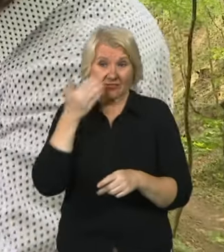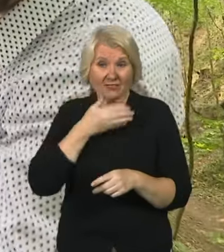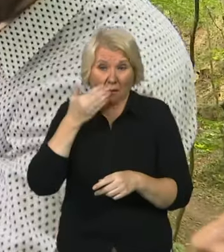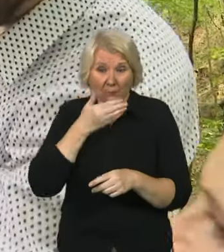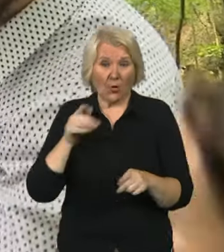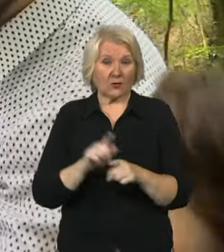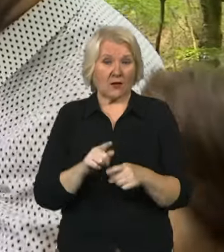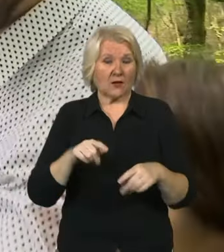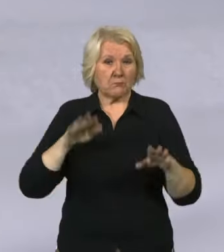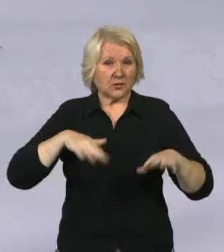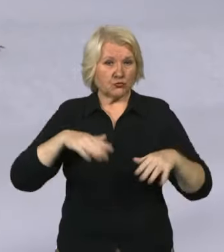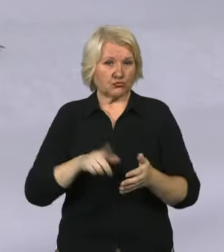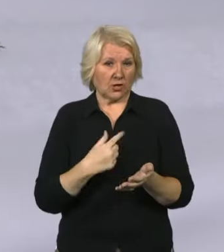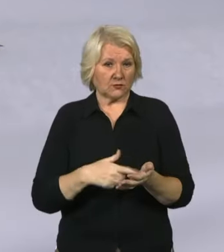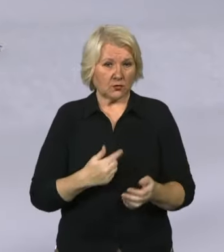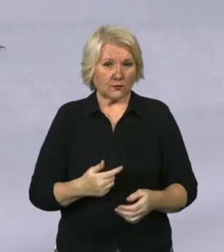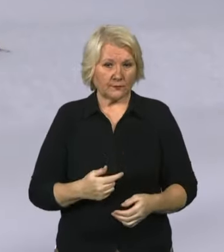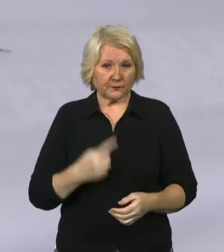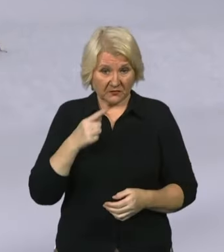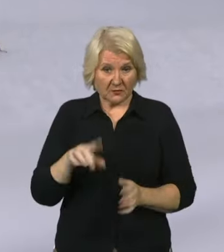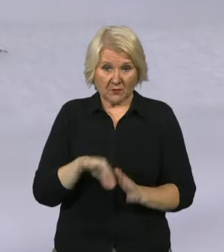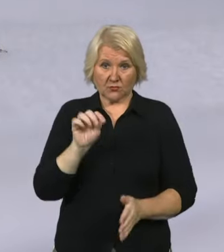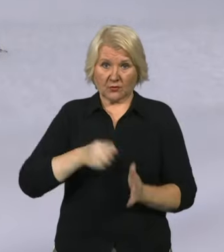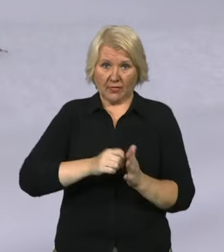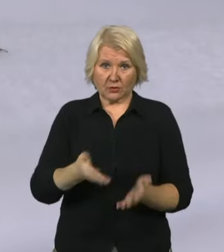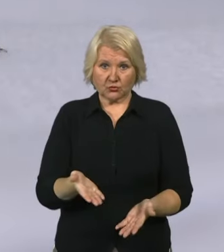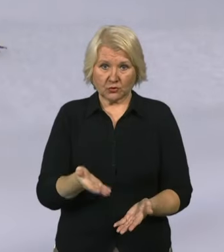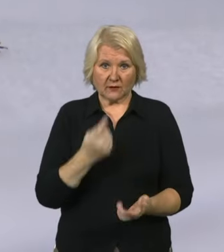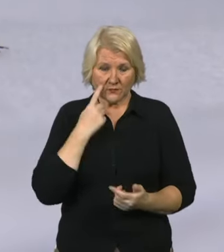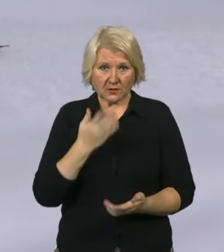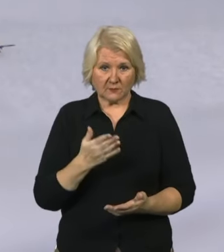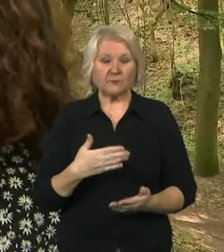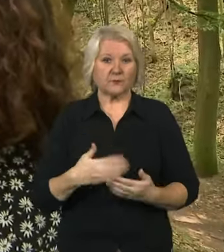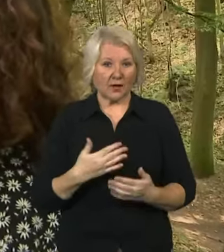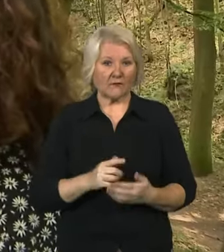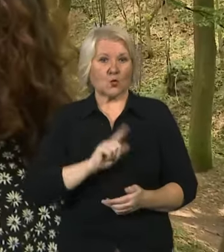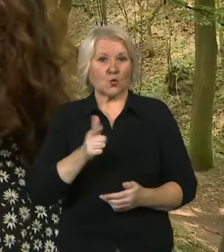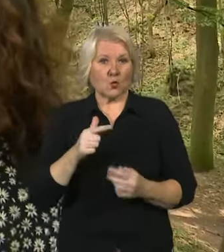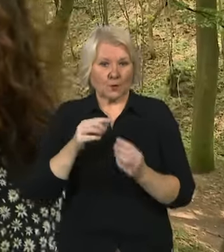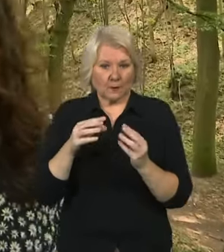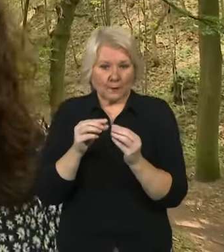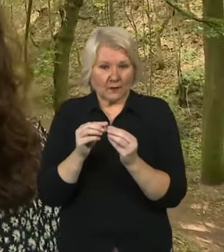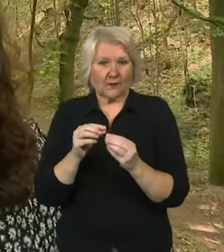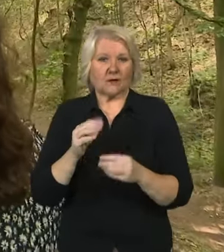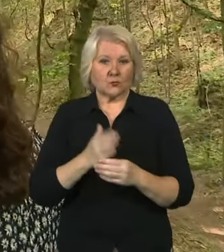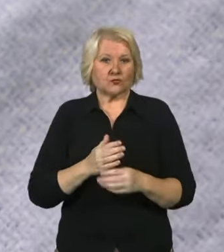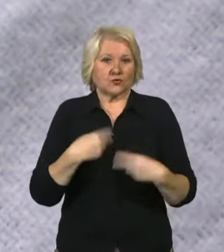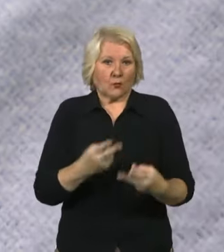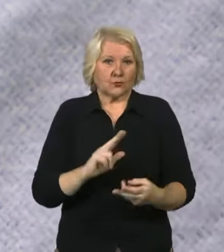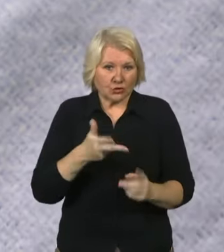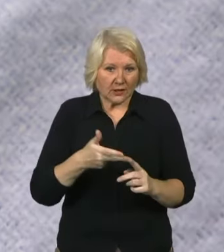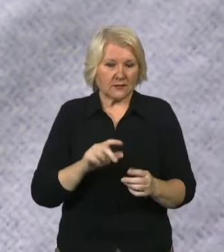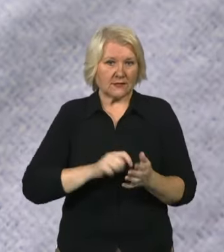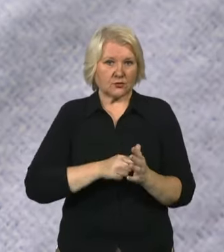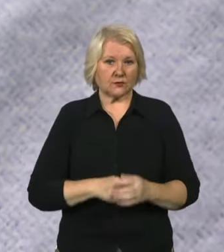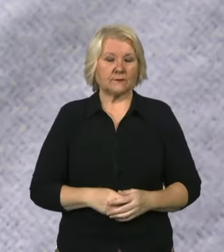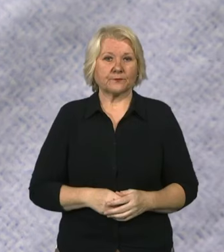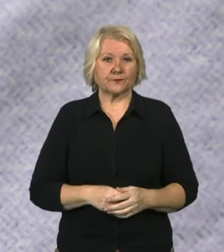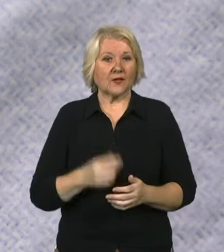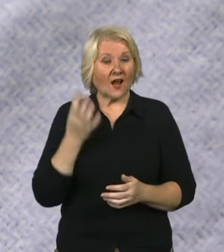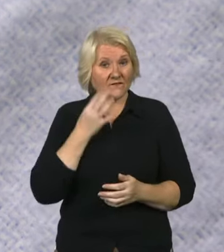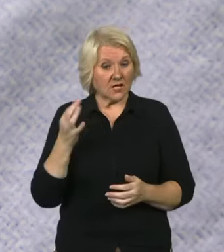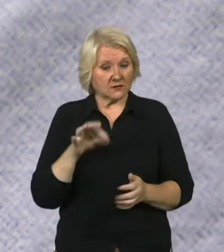se můžeme podívat, už jsme našli klíště. Tady vidíme vlastně další nymfu, tady dokonce i třetí. První klíště tady vědci zachytili